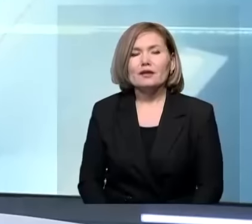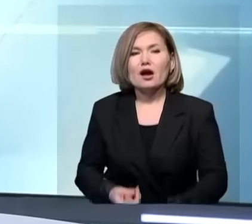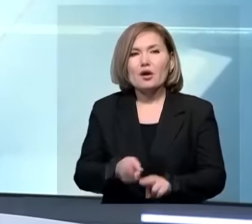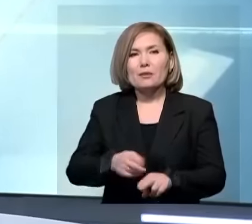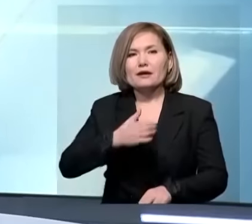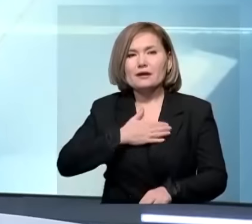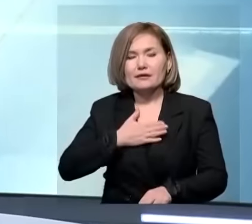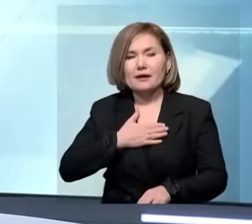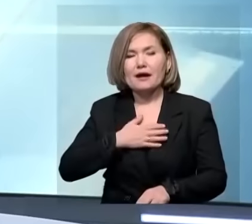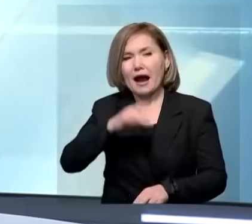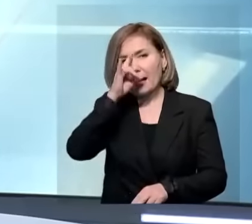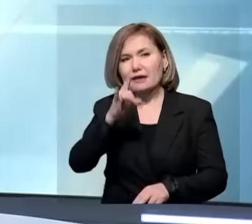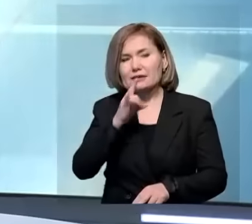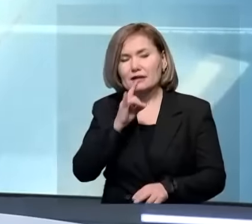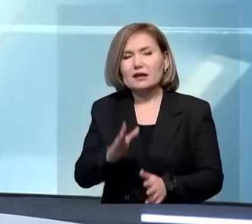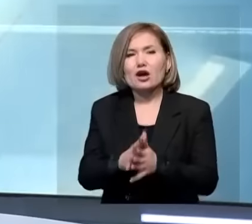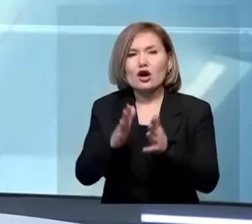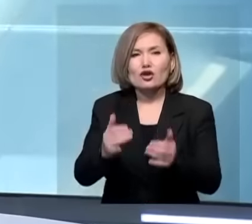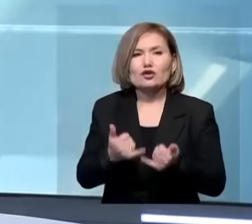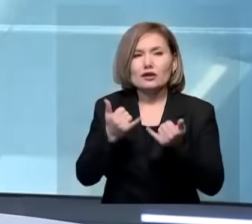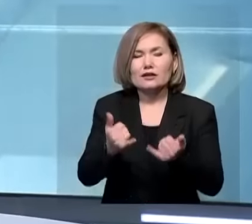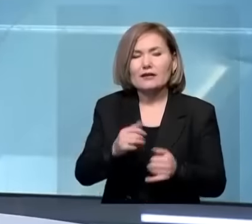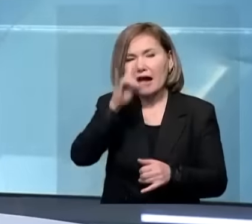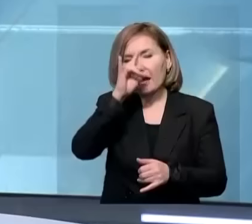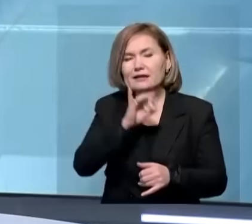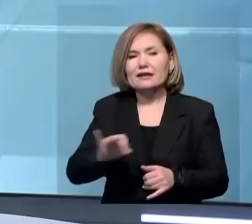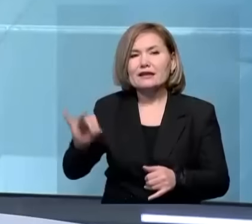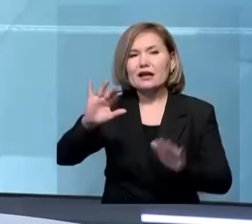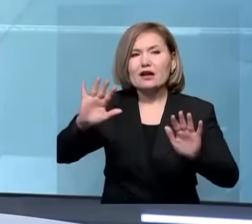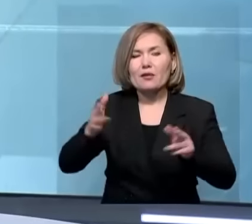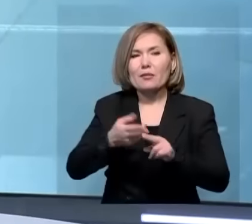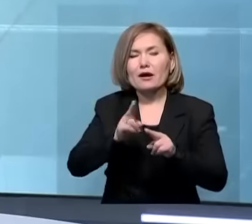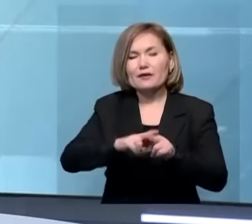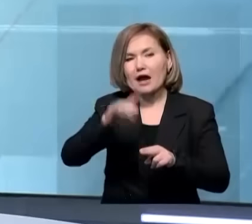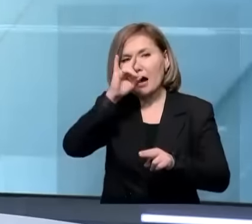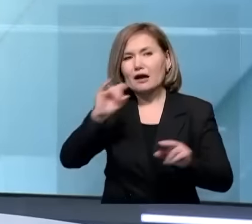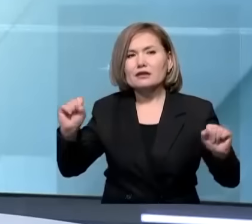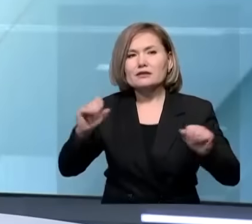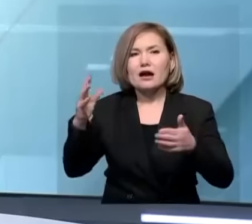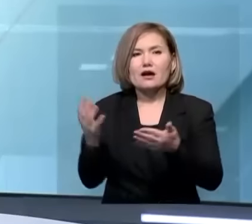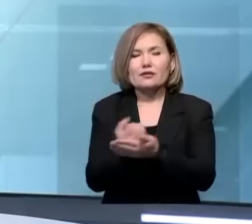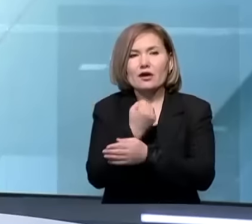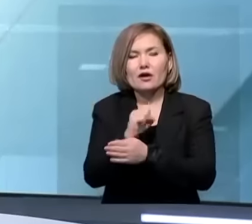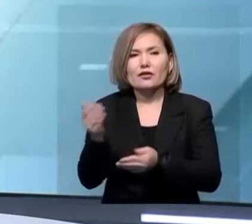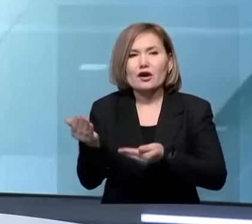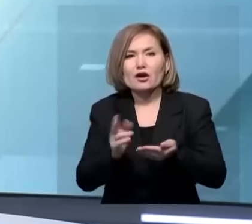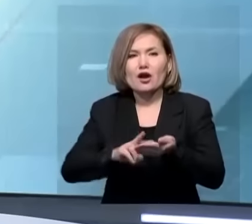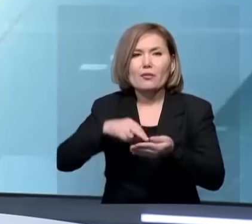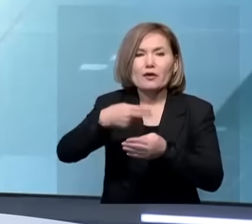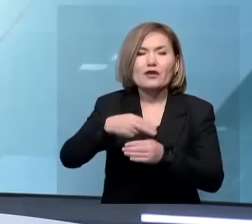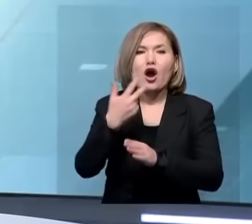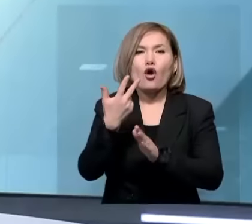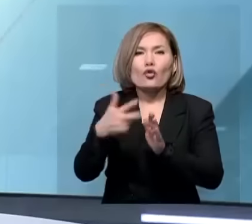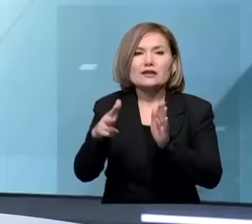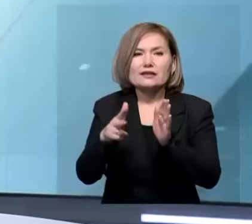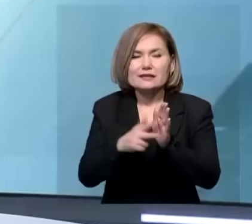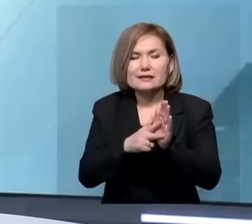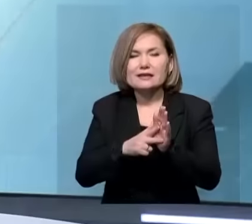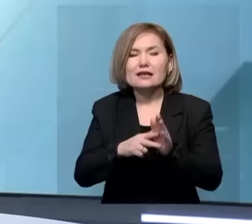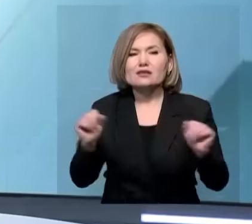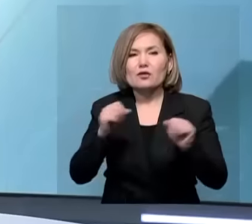Бұл біз үшін тарихи жеңіс. Қазақстандық Илия Мизерінің шаңғымен тұғырдан секіру сайысында 38 қарсыласын артта